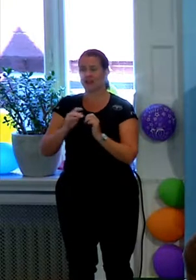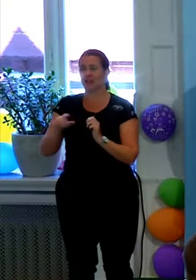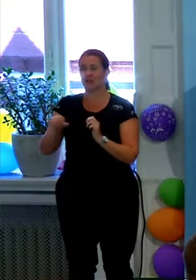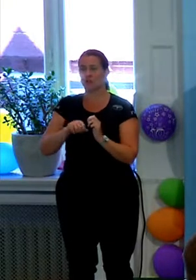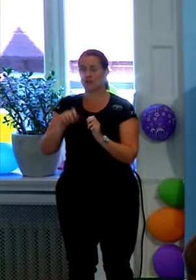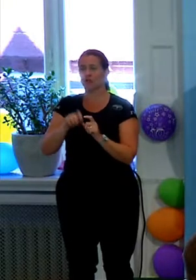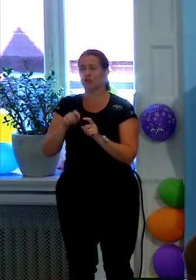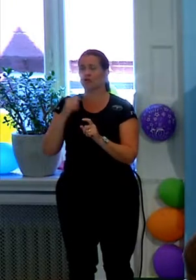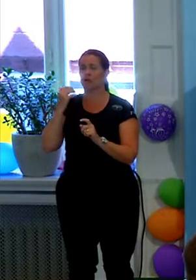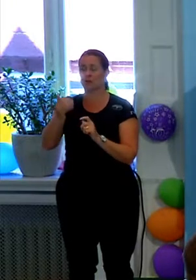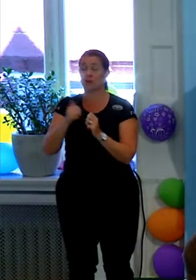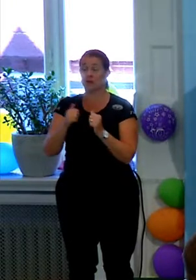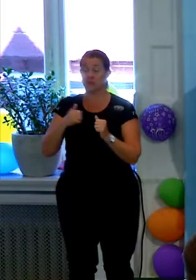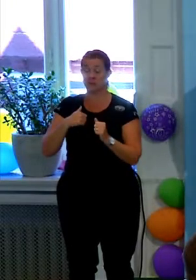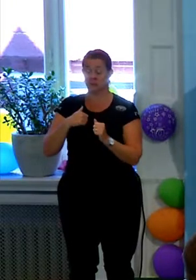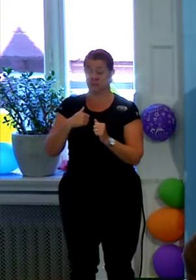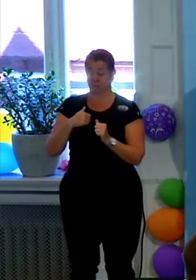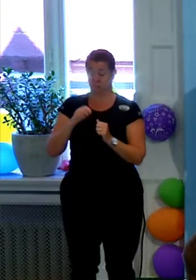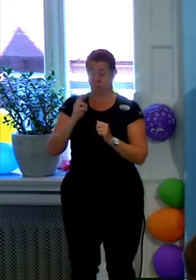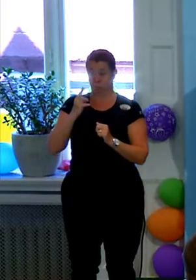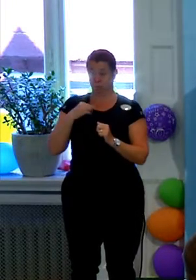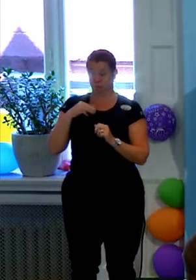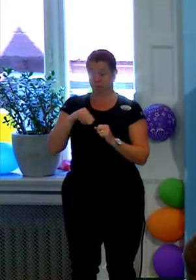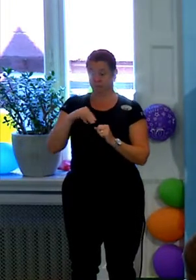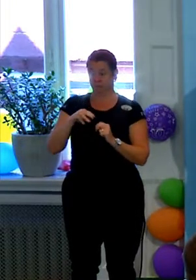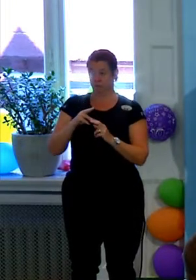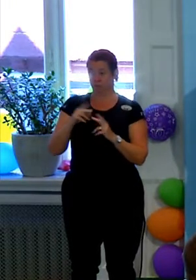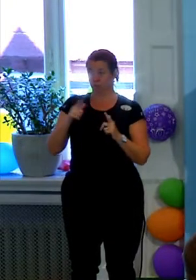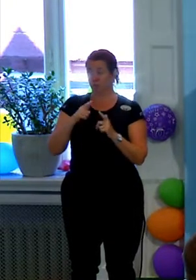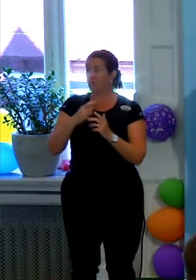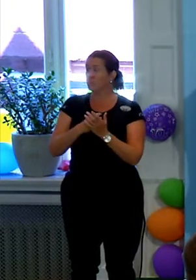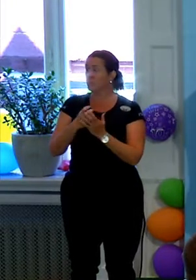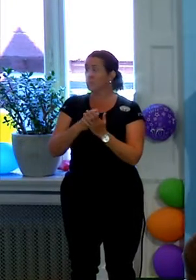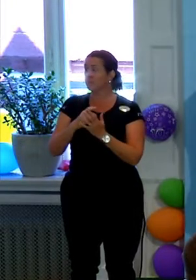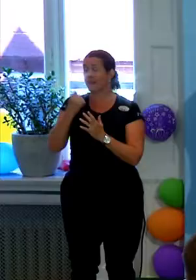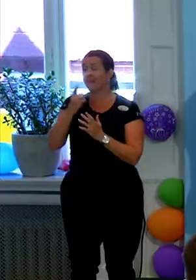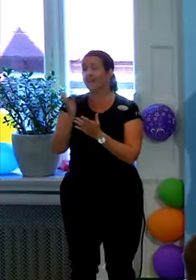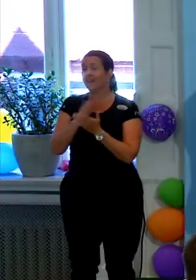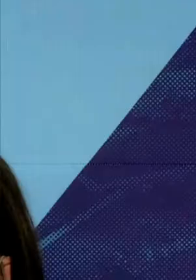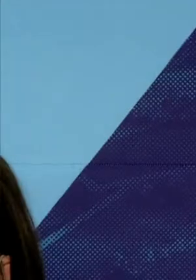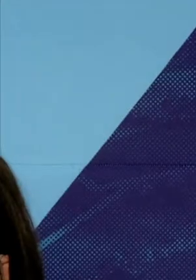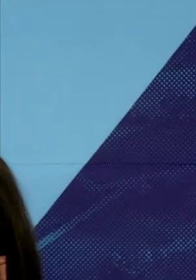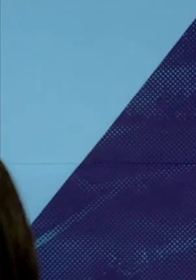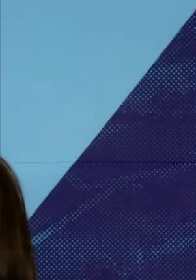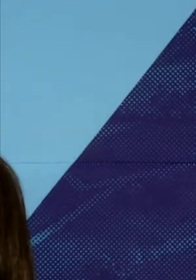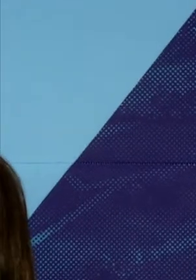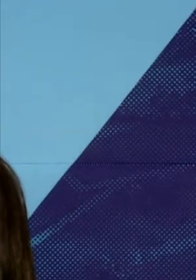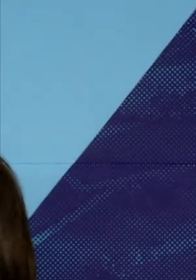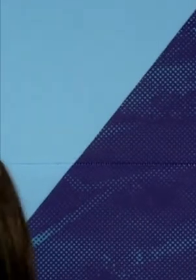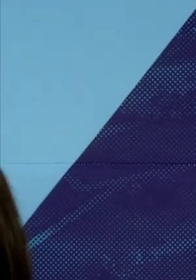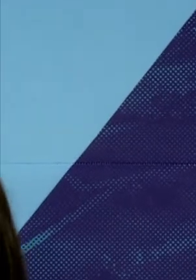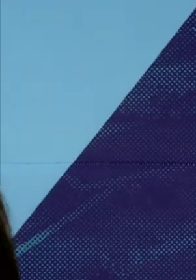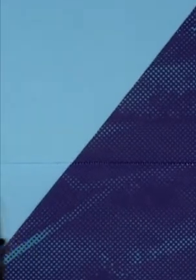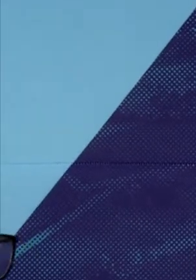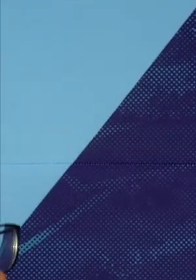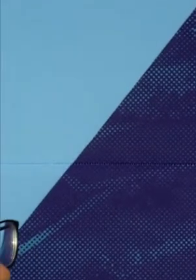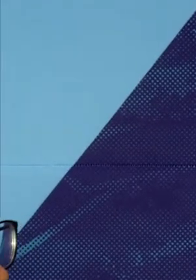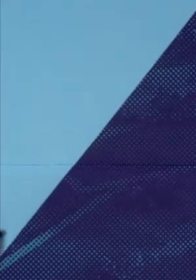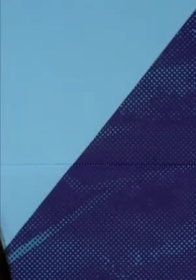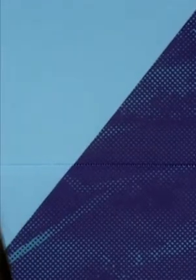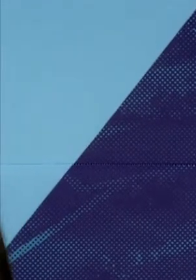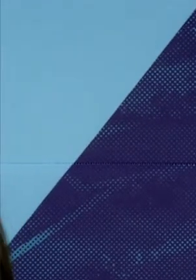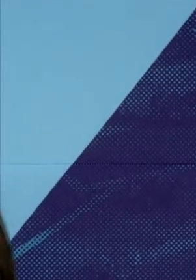och investerar i nya tåg. Så det är ju en komponent i utvärderingen av hur ska vi utforma de tågen. Men facit, det har jag inte